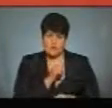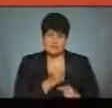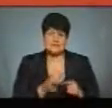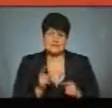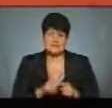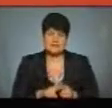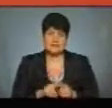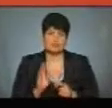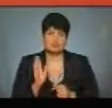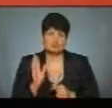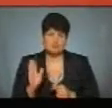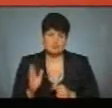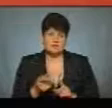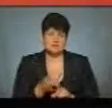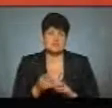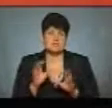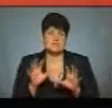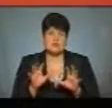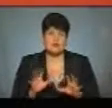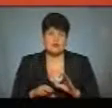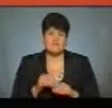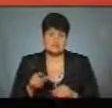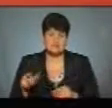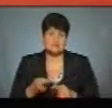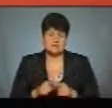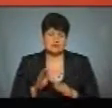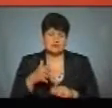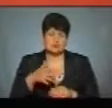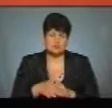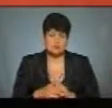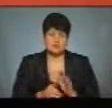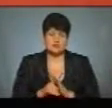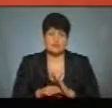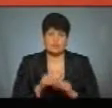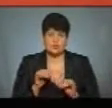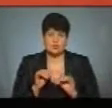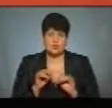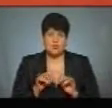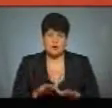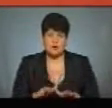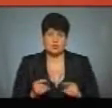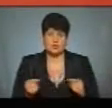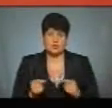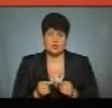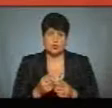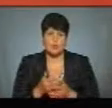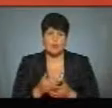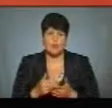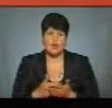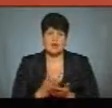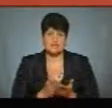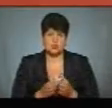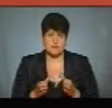ну це буде в рамках закону, але виборці будуть це розуміти вже як початок виборчої кампанії безпосередньо конкретної політичної